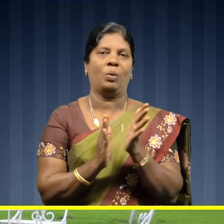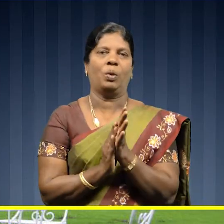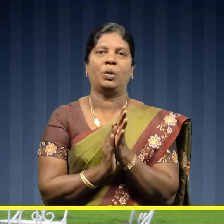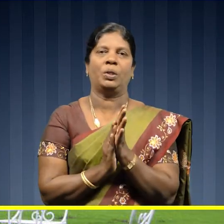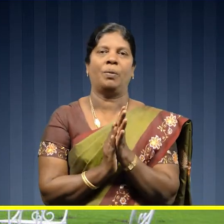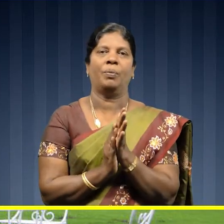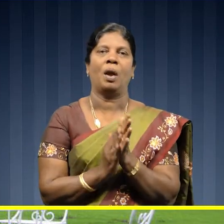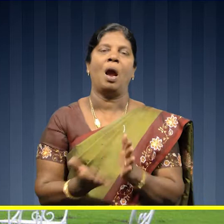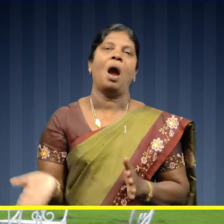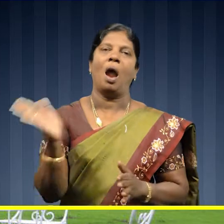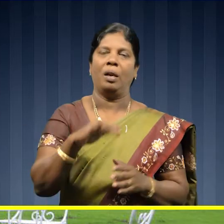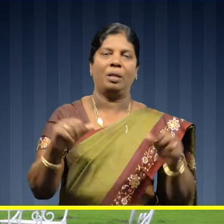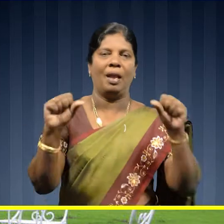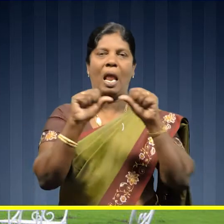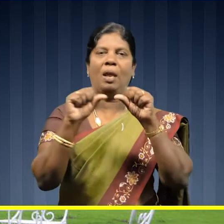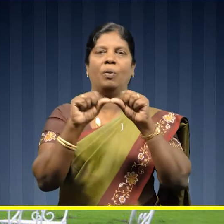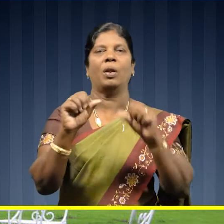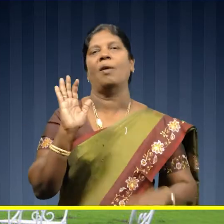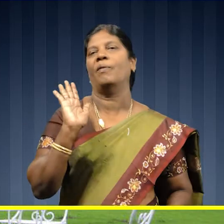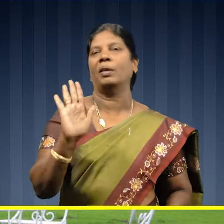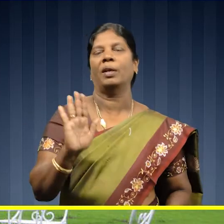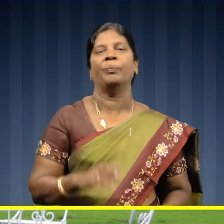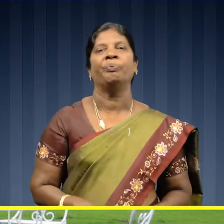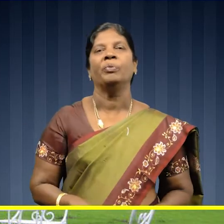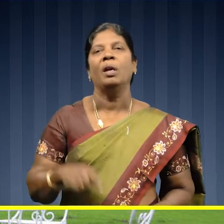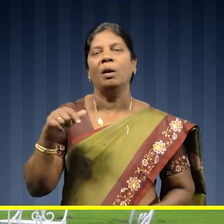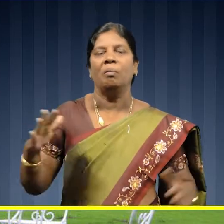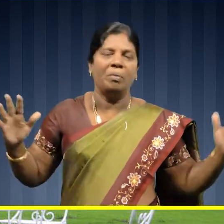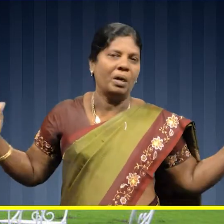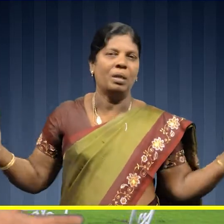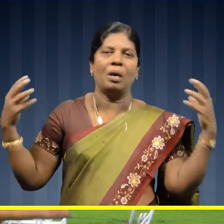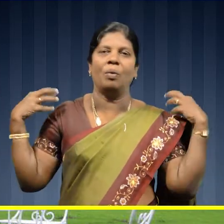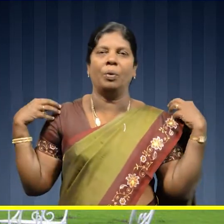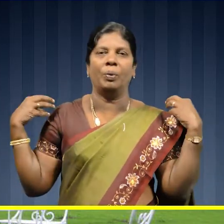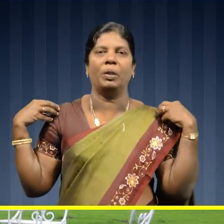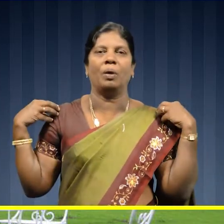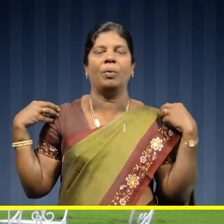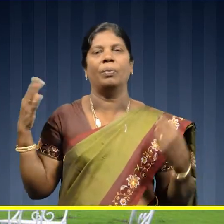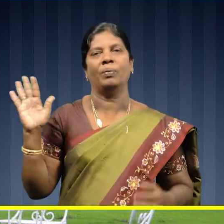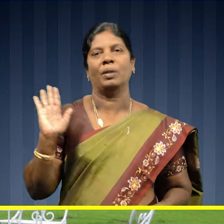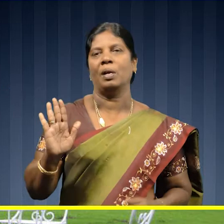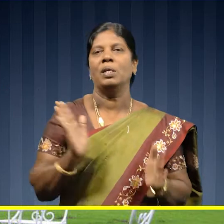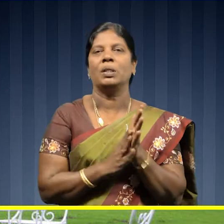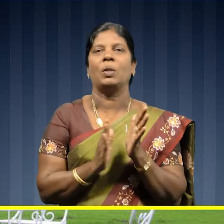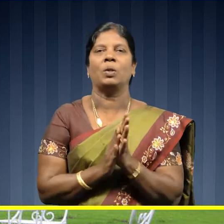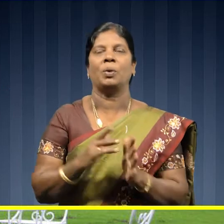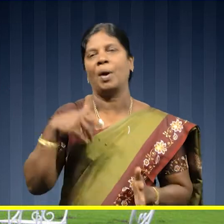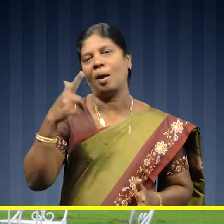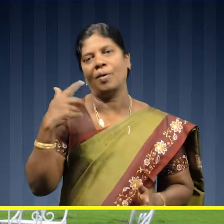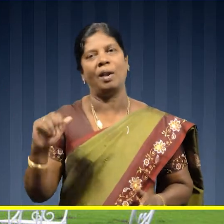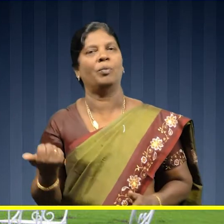வார்த்தை, சந்தோஷம் என்பது அடுத்த எல்லைக்குரிய வார்த்தை. ஆனால் மிகுந்த உபத்திரவத்திலே ஒரு மனிதன்